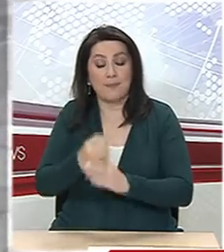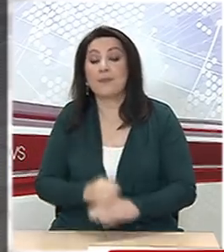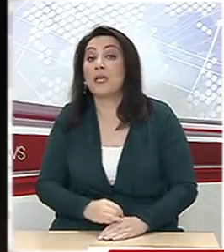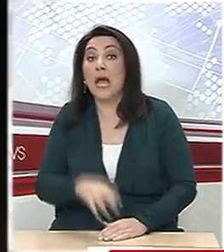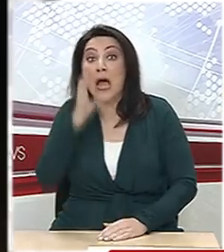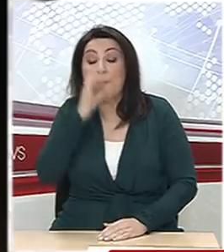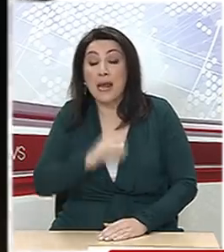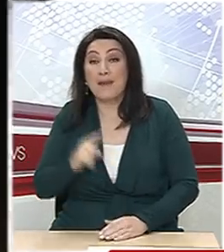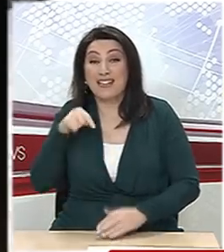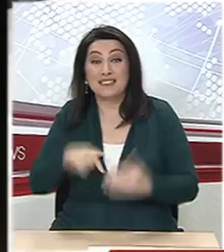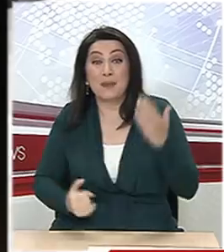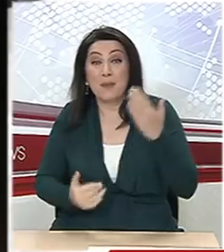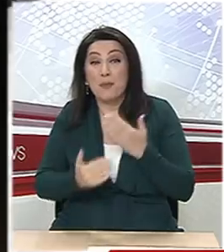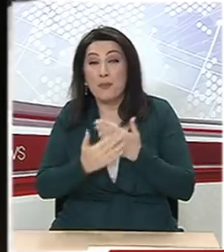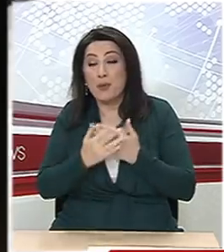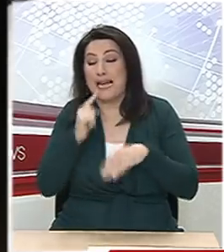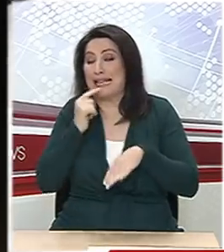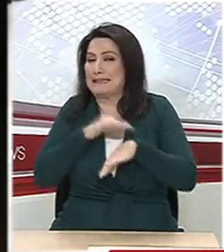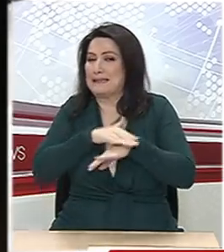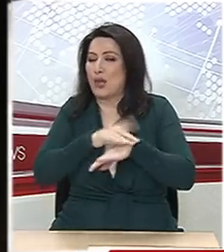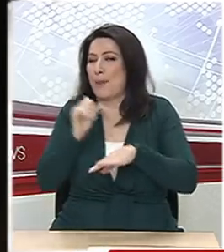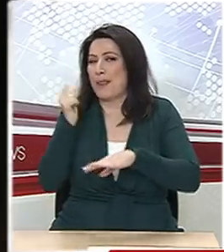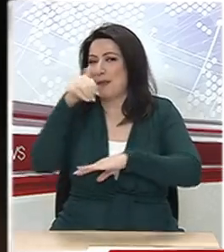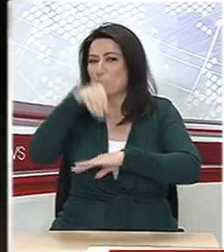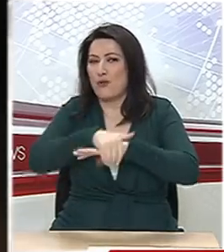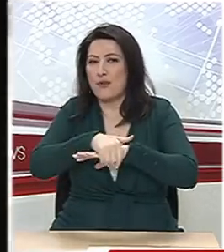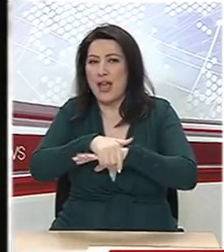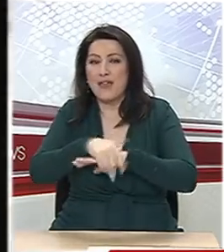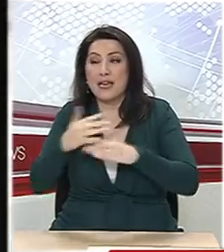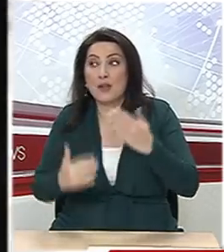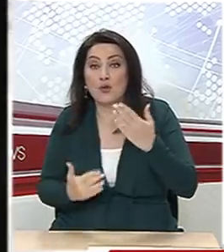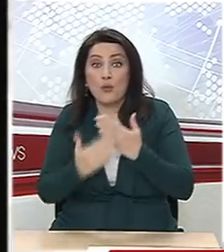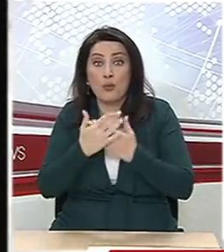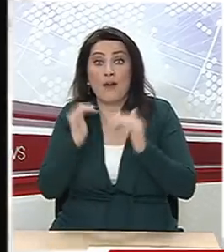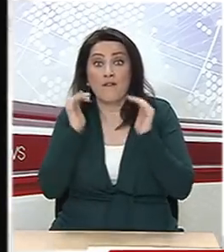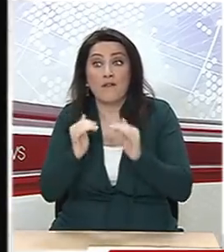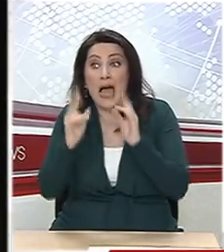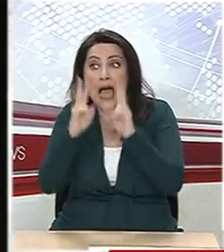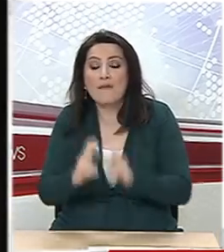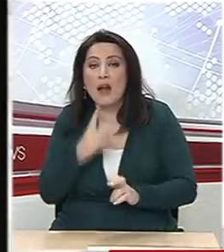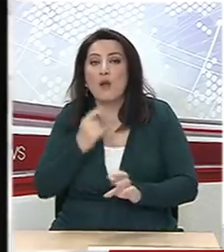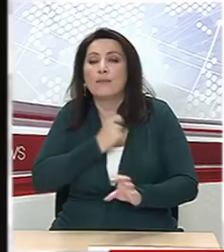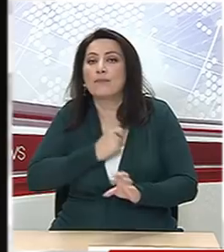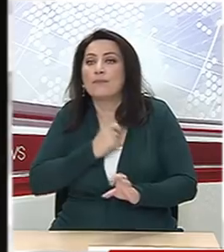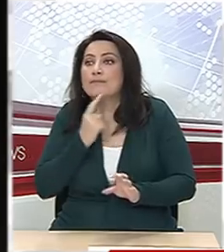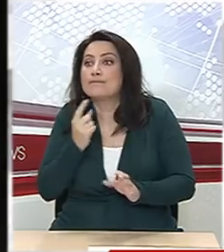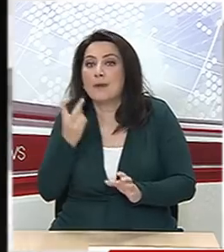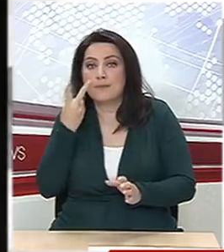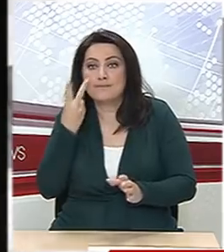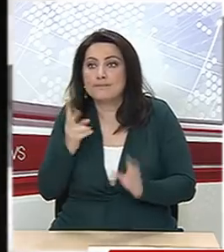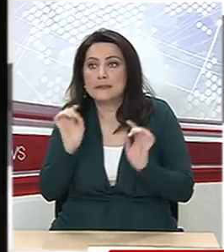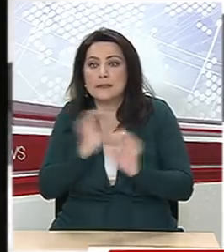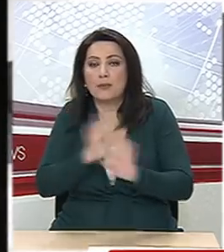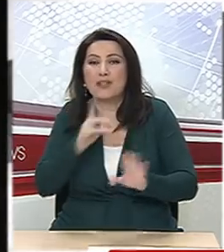Ελένη, όλα γίνανε το πρωί, χθες το βράδυ, συγγνώμη, και το πρωί εντάχθηκαν οι έρευνες. Δυστυχώς δεν έχει βρεθεί κάτι. Πρόκειται για μια ληστεία η